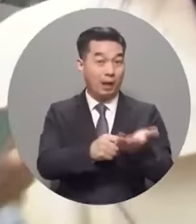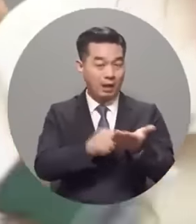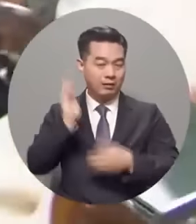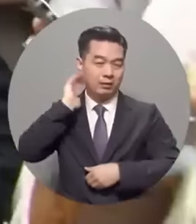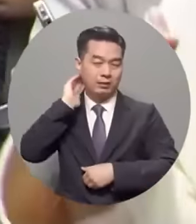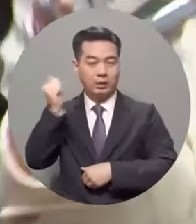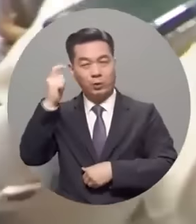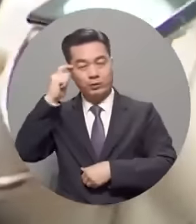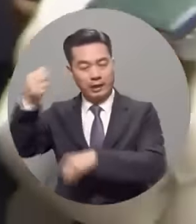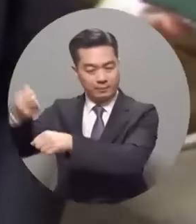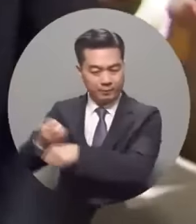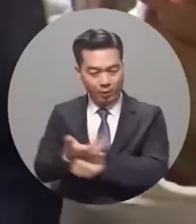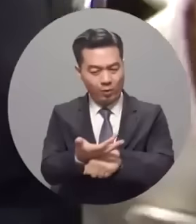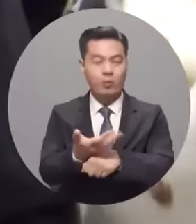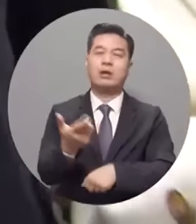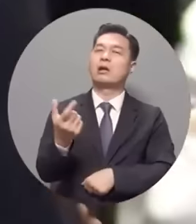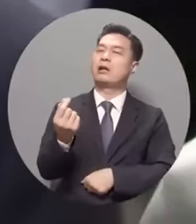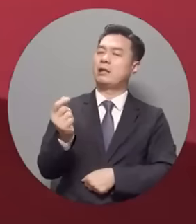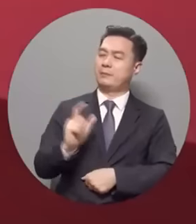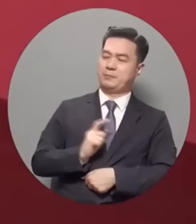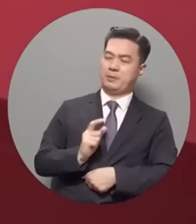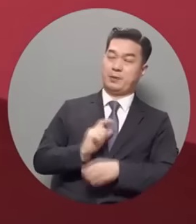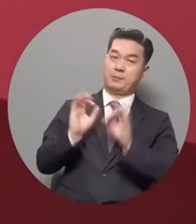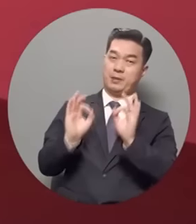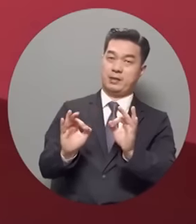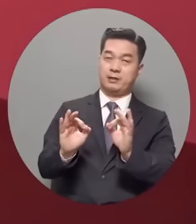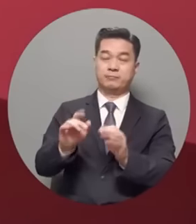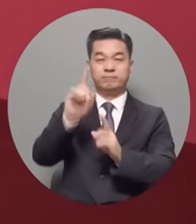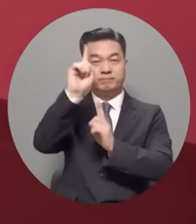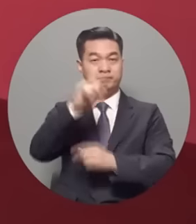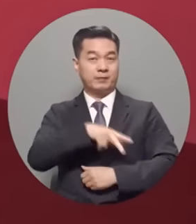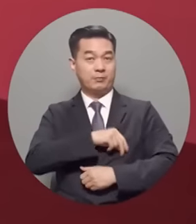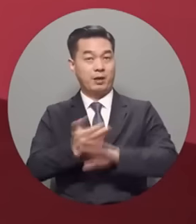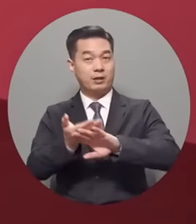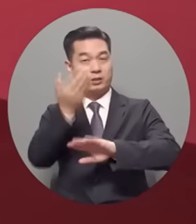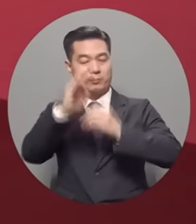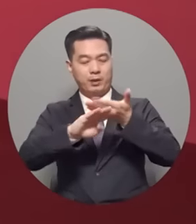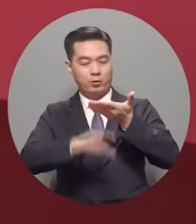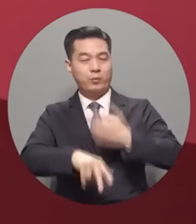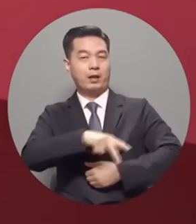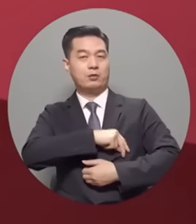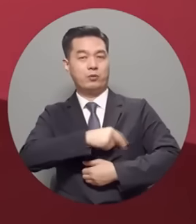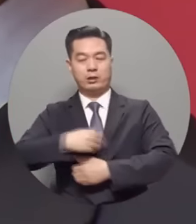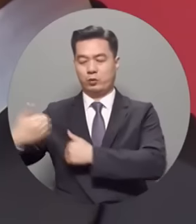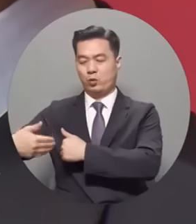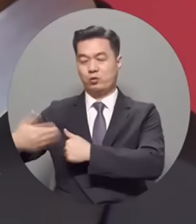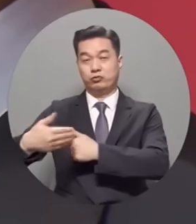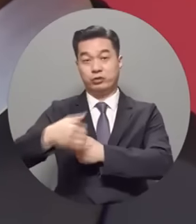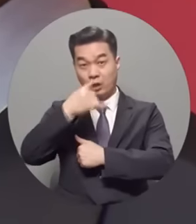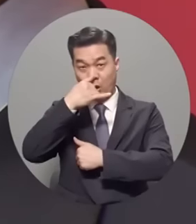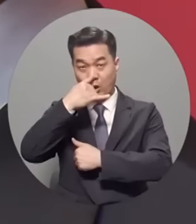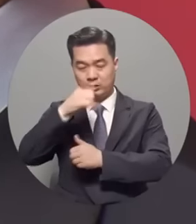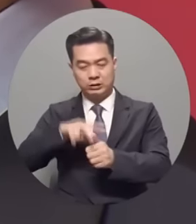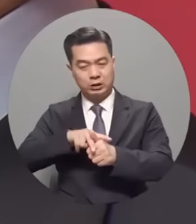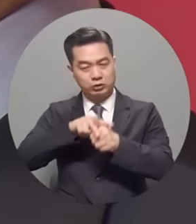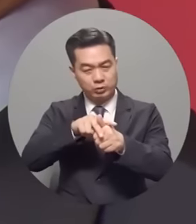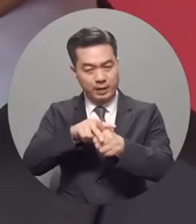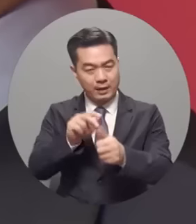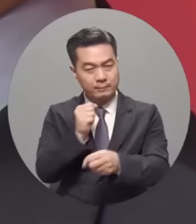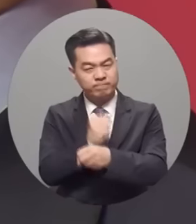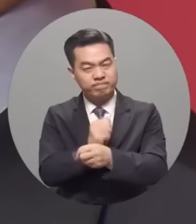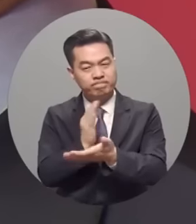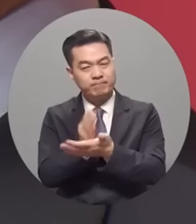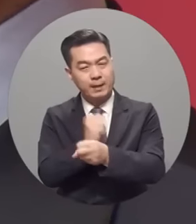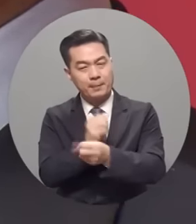실린 것으로 여겨졌습니다. 이 의원은 선후배 의원들의 권유가 있어 출마를 고심 중인 것으로